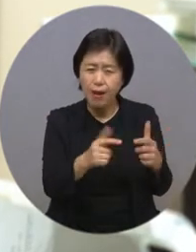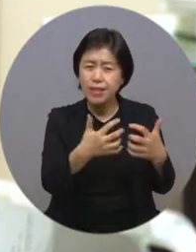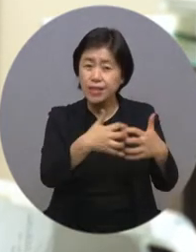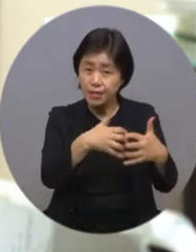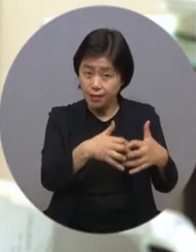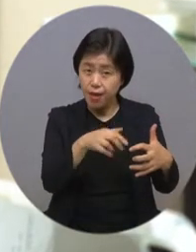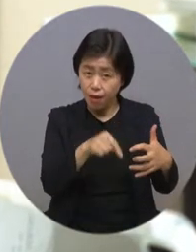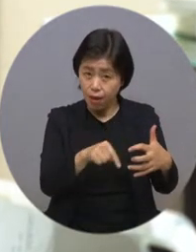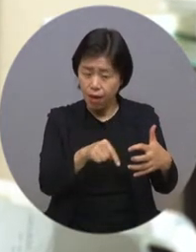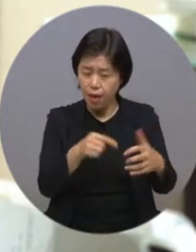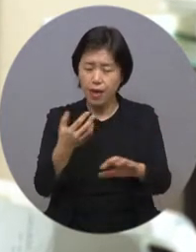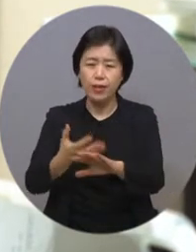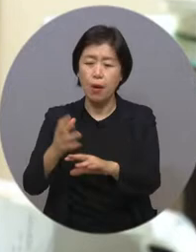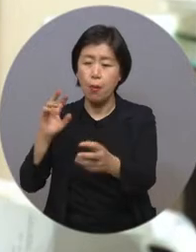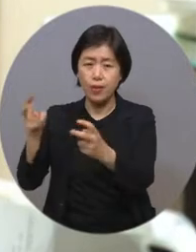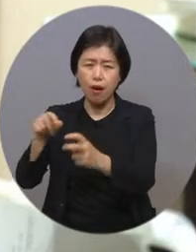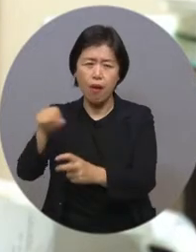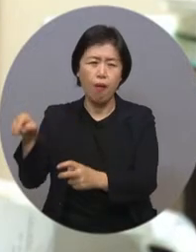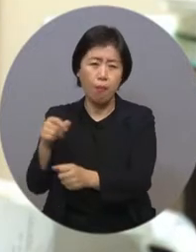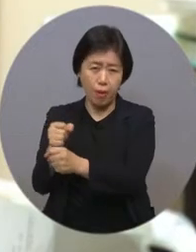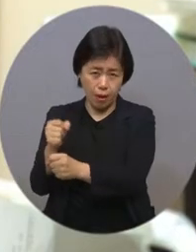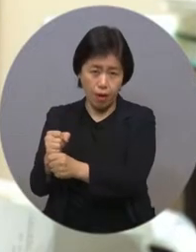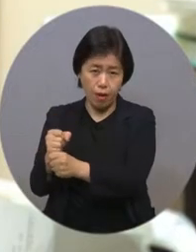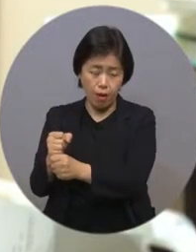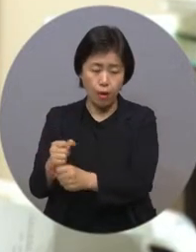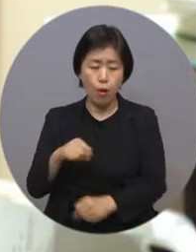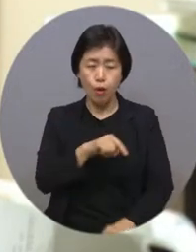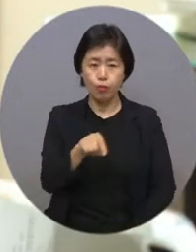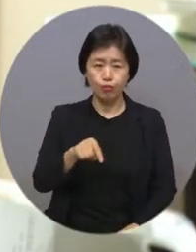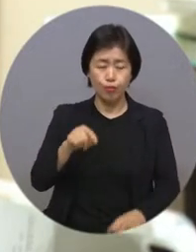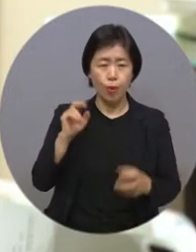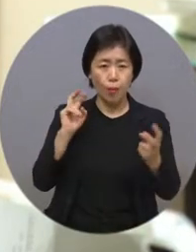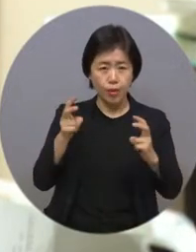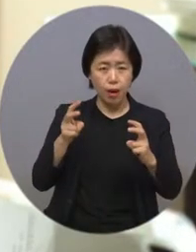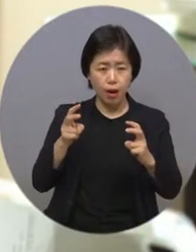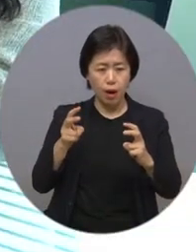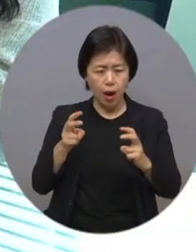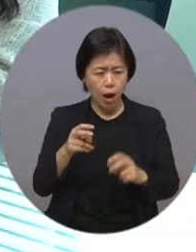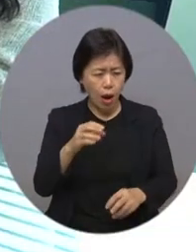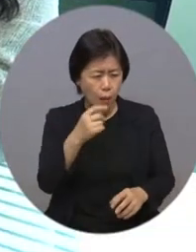번 방문하셔가지고 저희 이제 생산 방식을 벤치마킹을 하셨는데요.